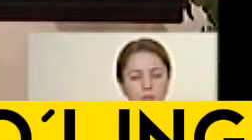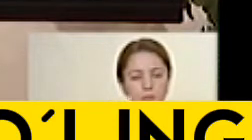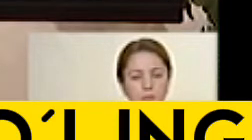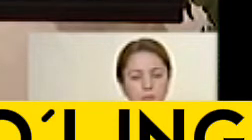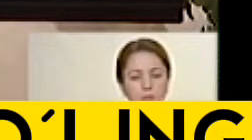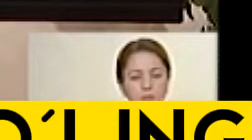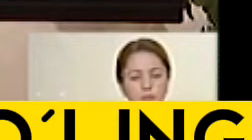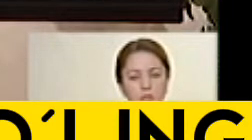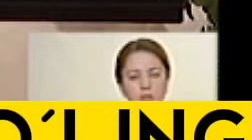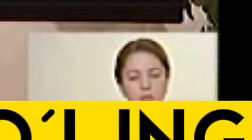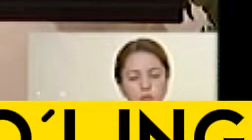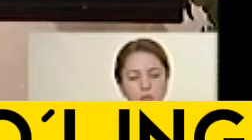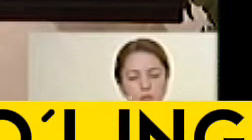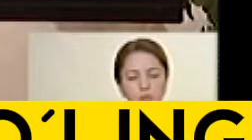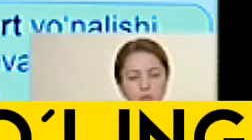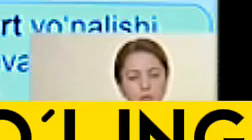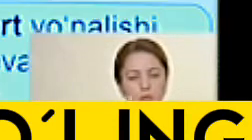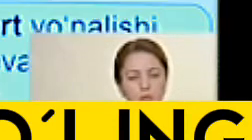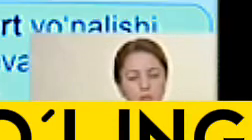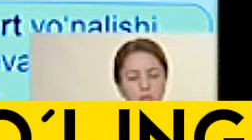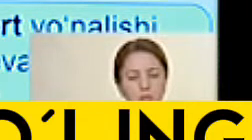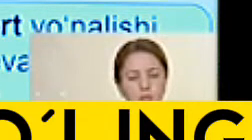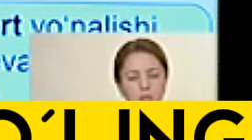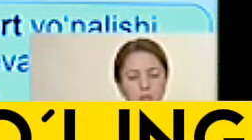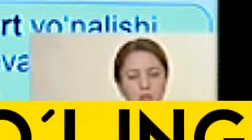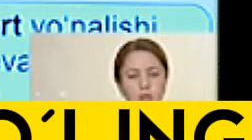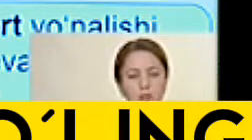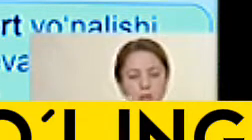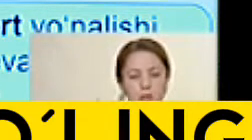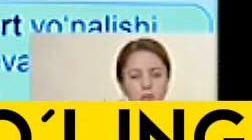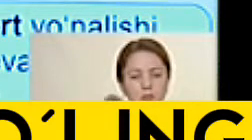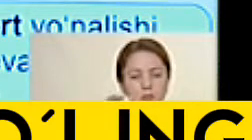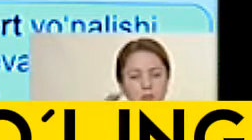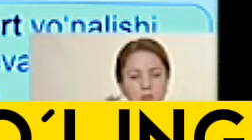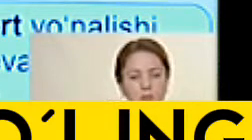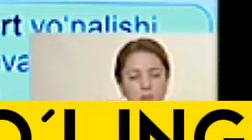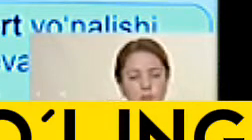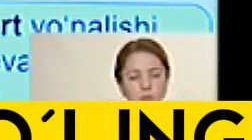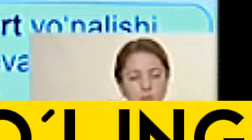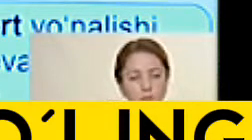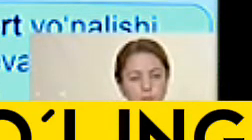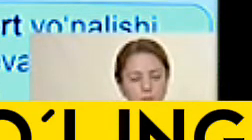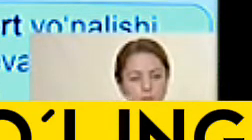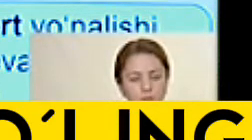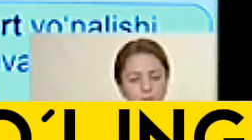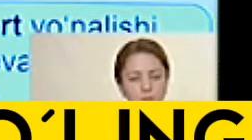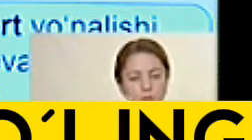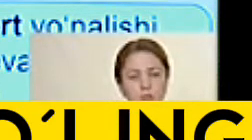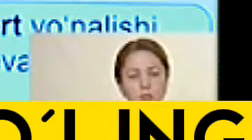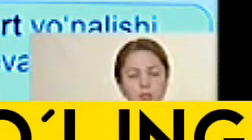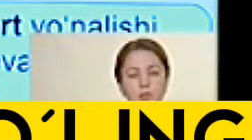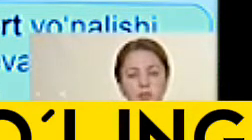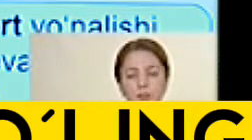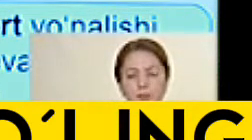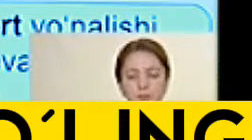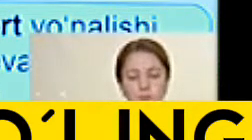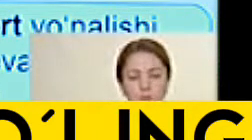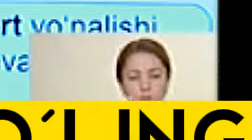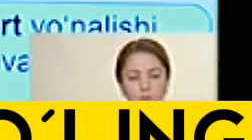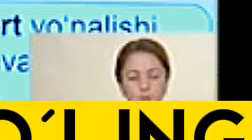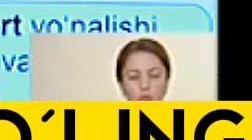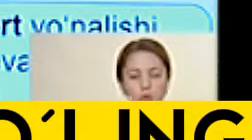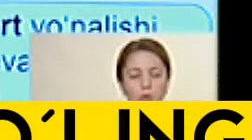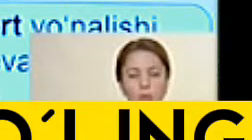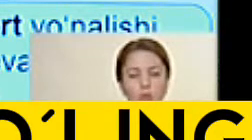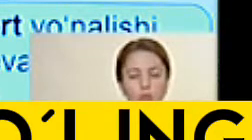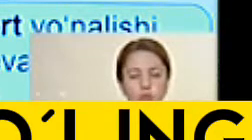jarayonining o'zaro aloqadorligi asosida transport majmuasini tashkil qiladi hamda temir yo'l, avtomobil yo'llari qurilishiga